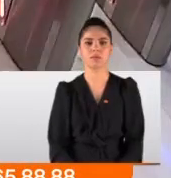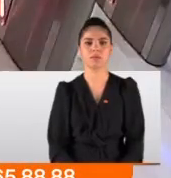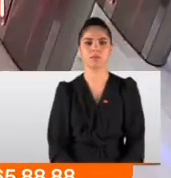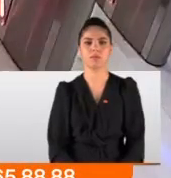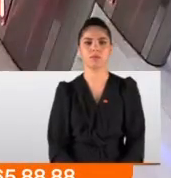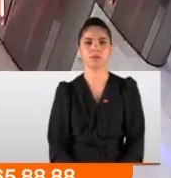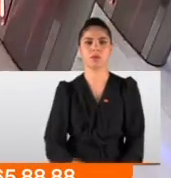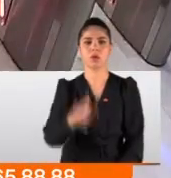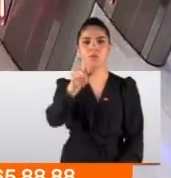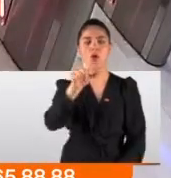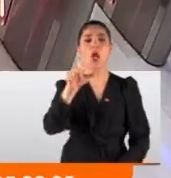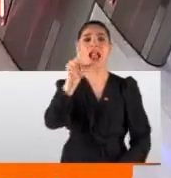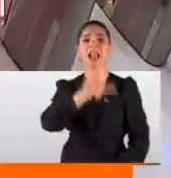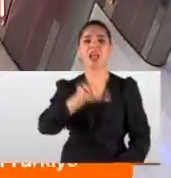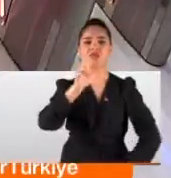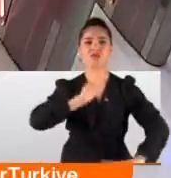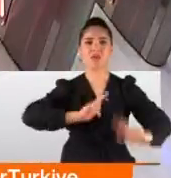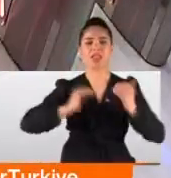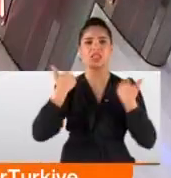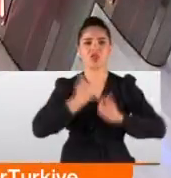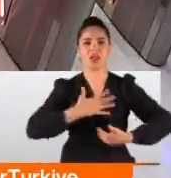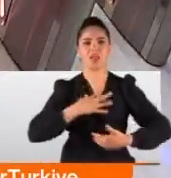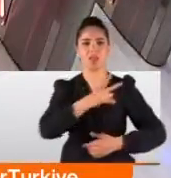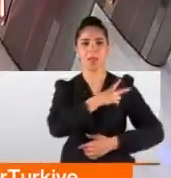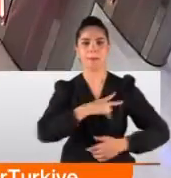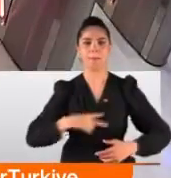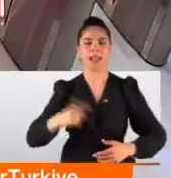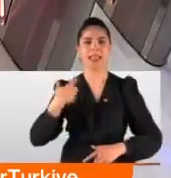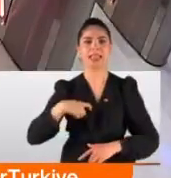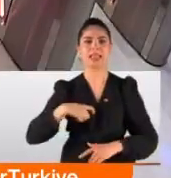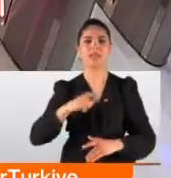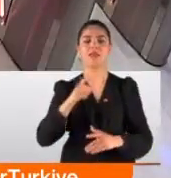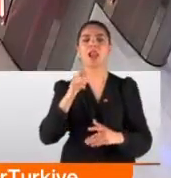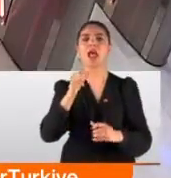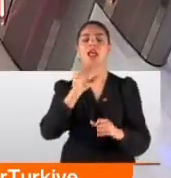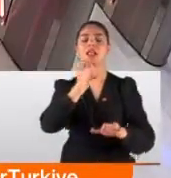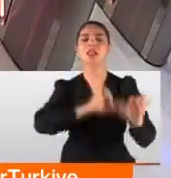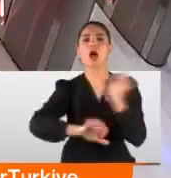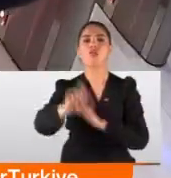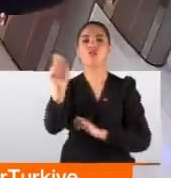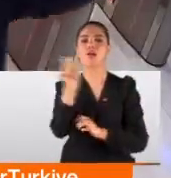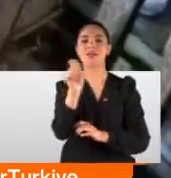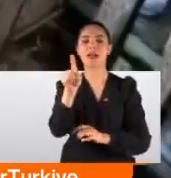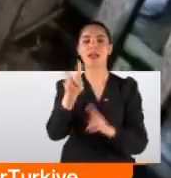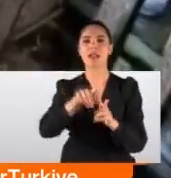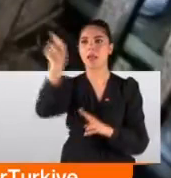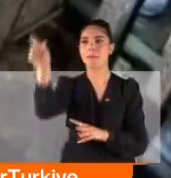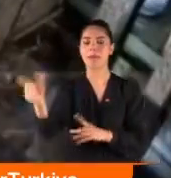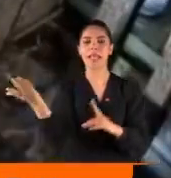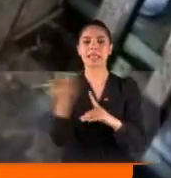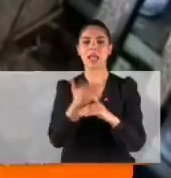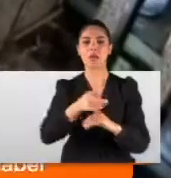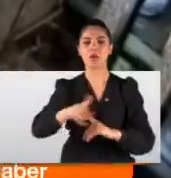İşte bu lacivert ceketli gözlüklü kişi o dönem belediyenin sivil savunma sekreteri olan Mehmet Tunç'tu. Tunç darbecilere